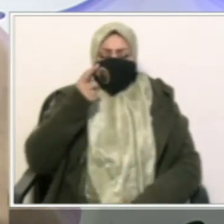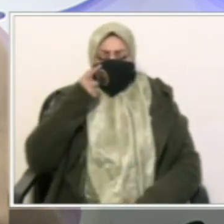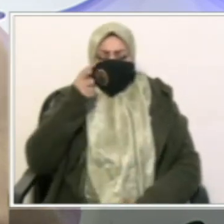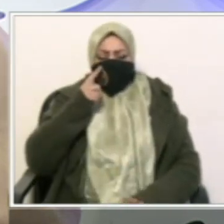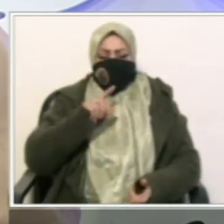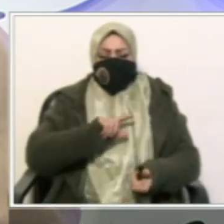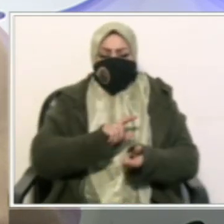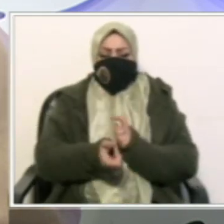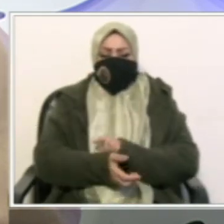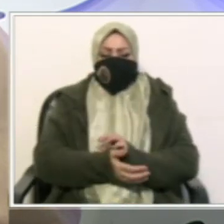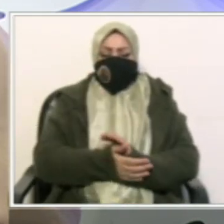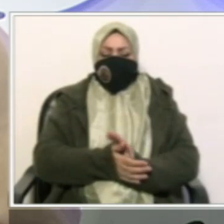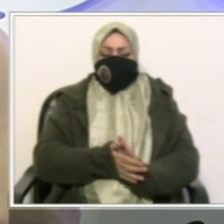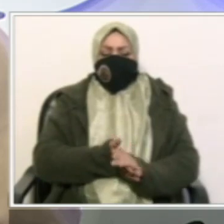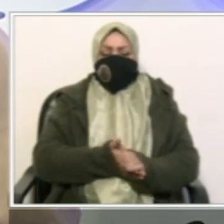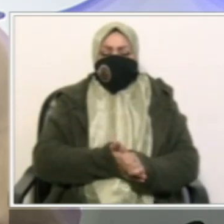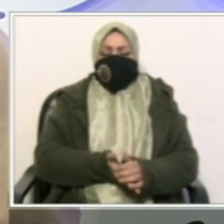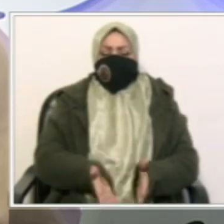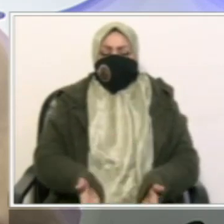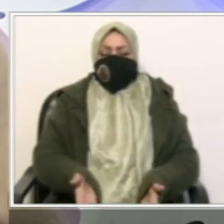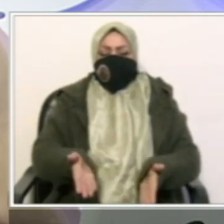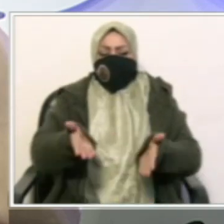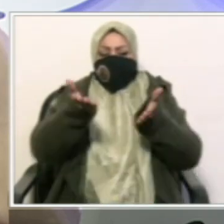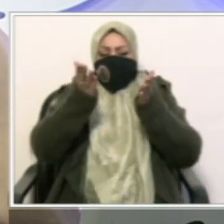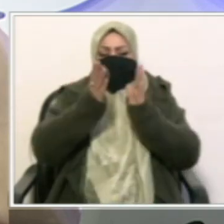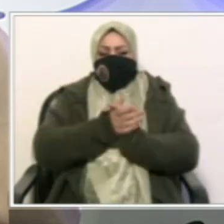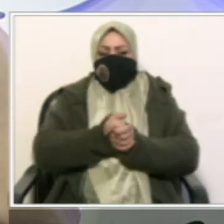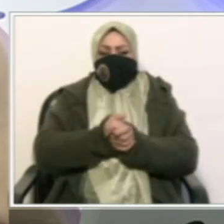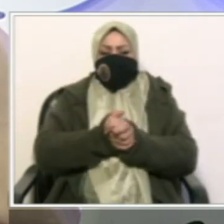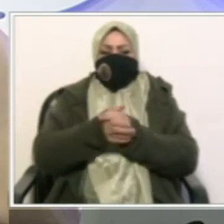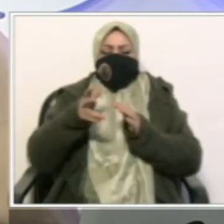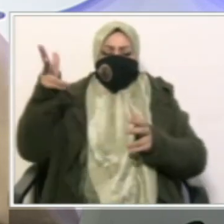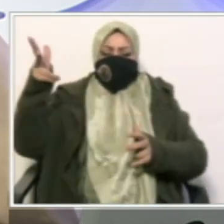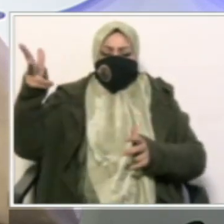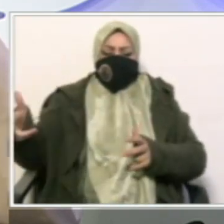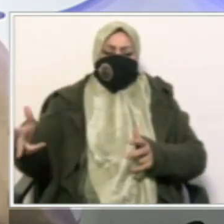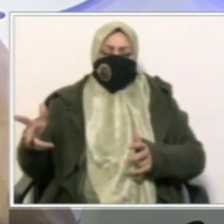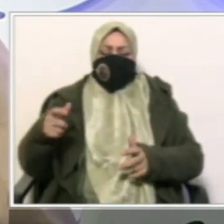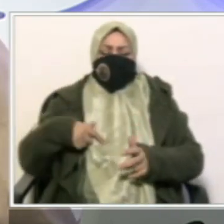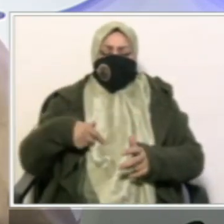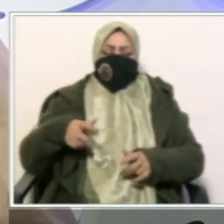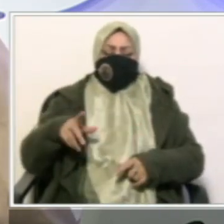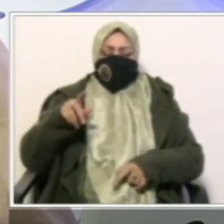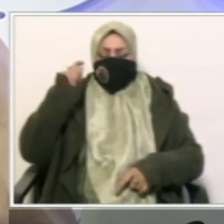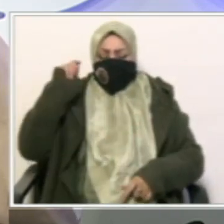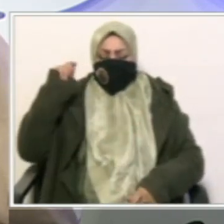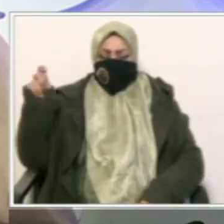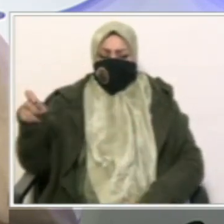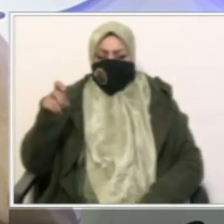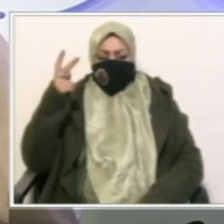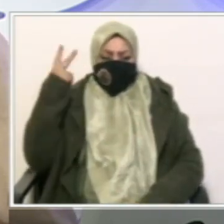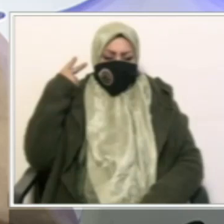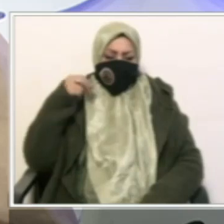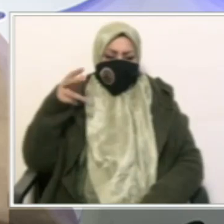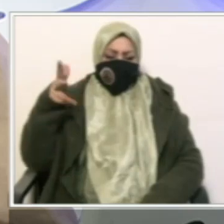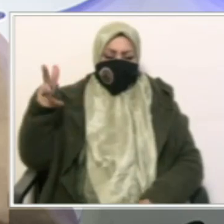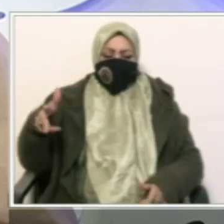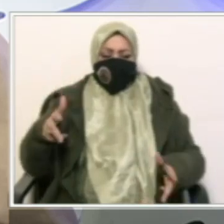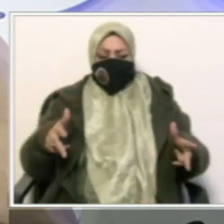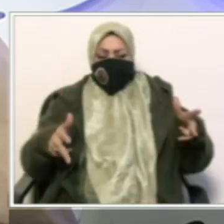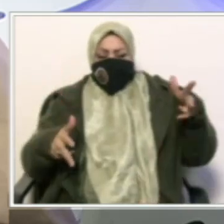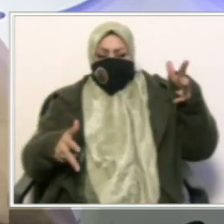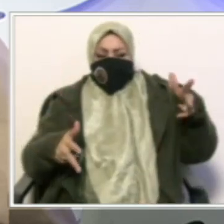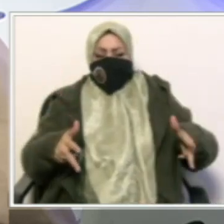أهل شرق البلاد سوء العذاب وسام غرب البلاد سوء العذاب وسام من